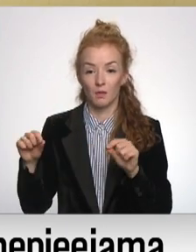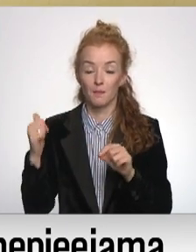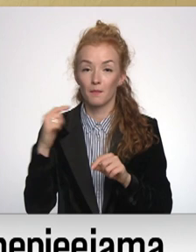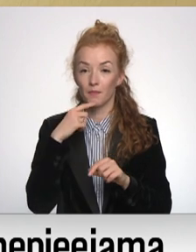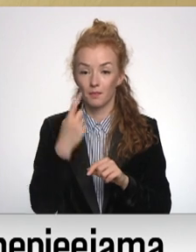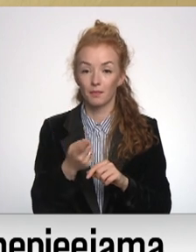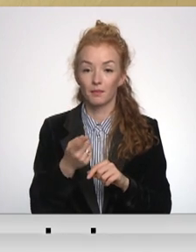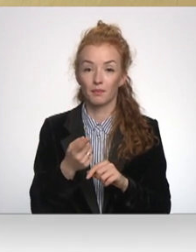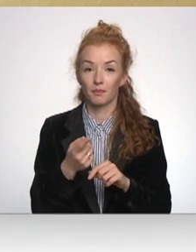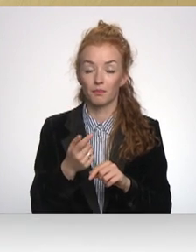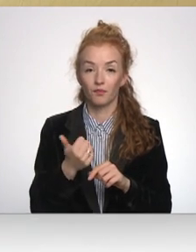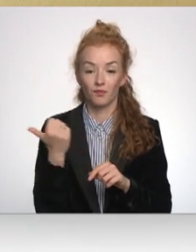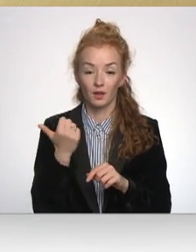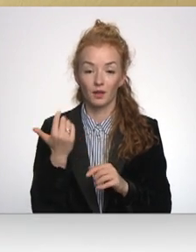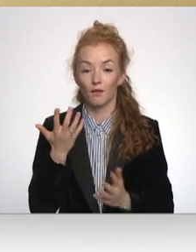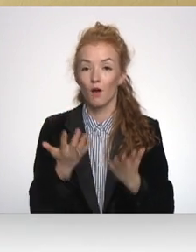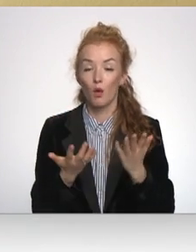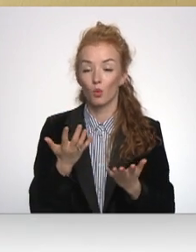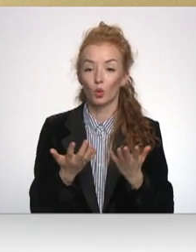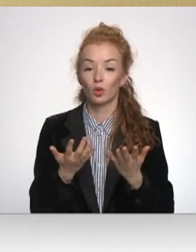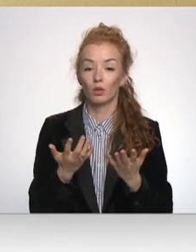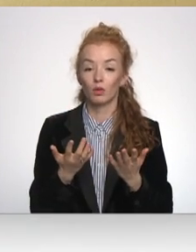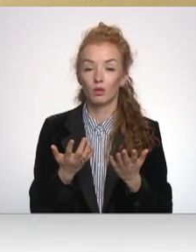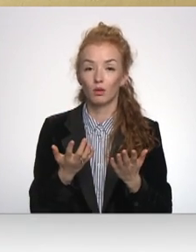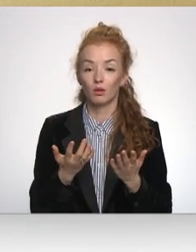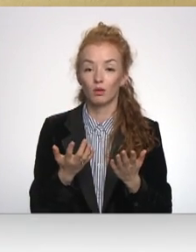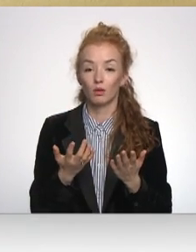uzņēmēja, varbūt tāda